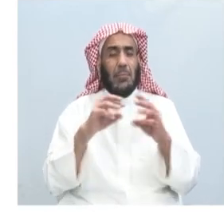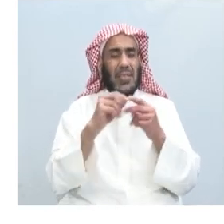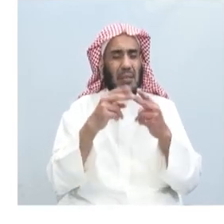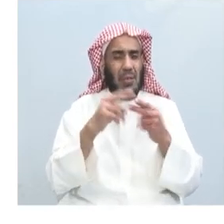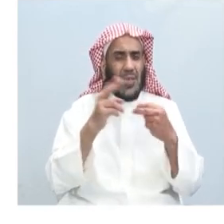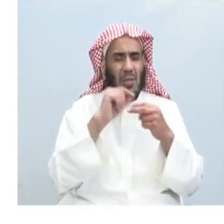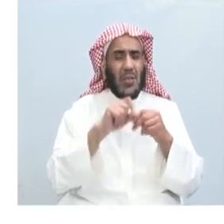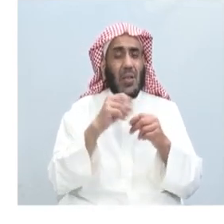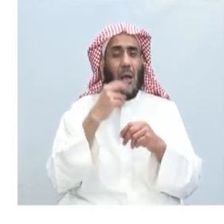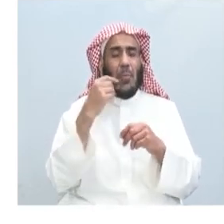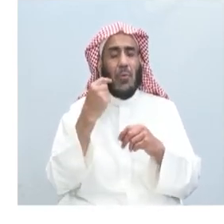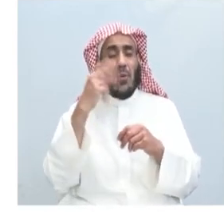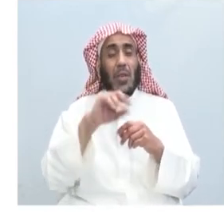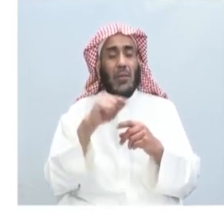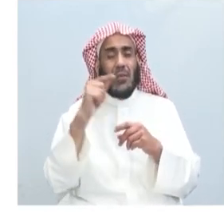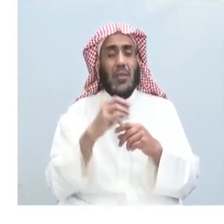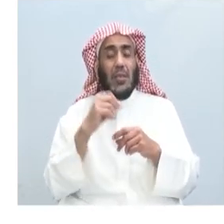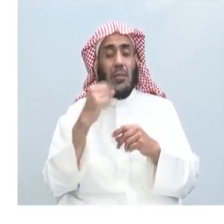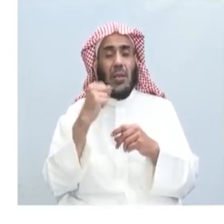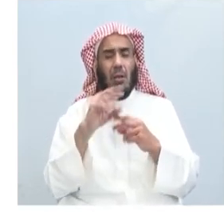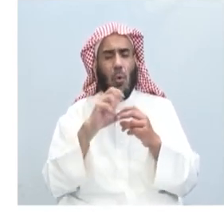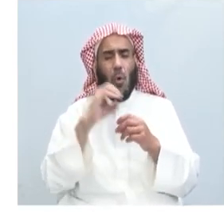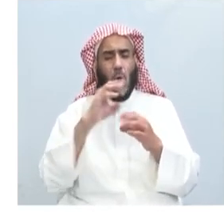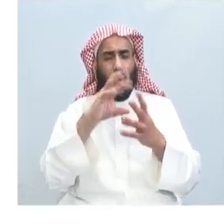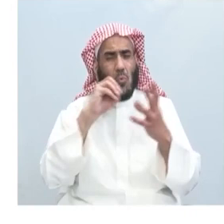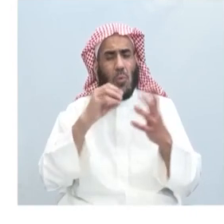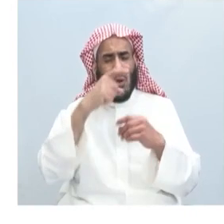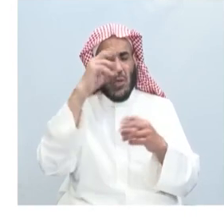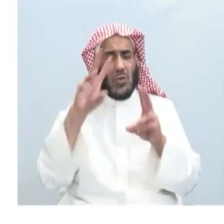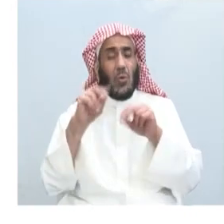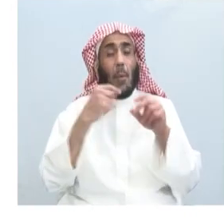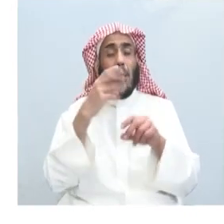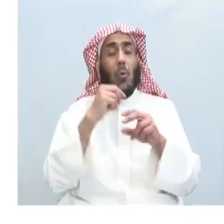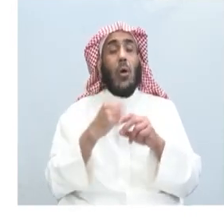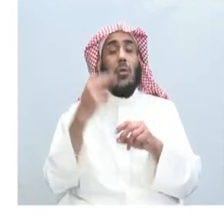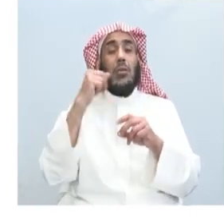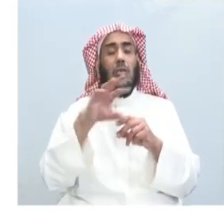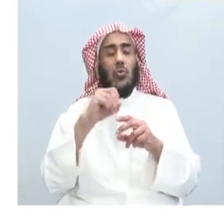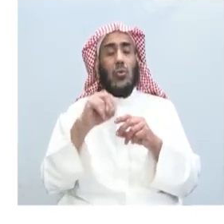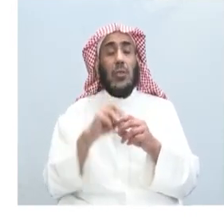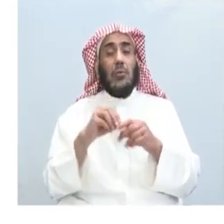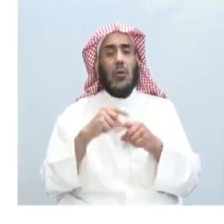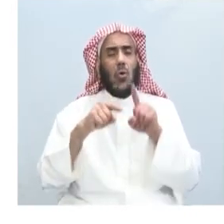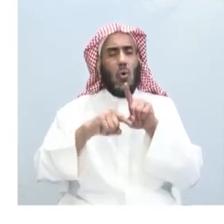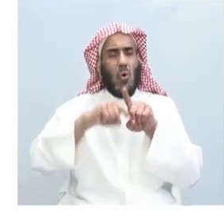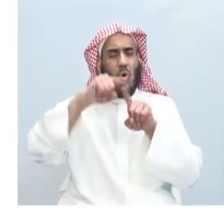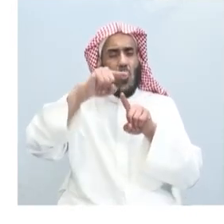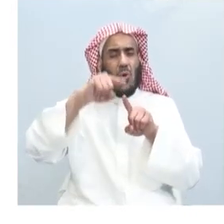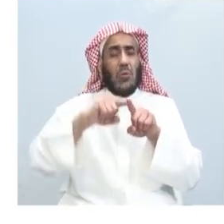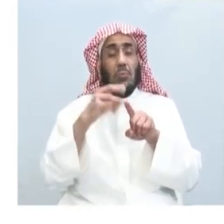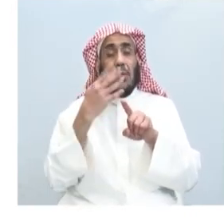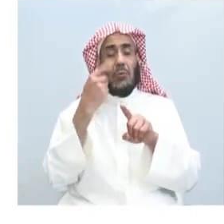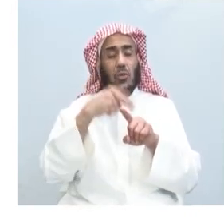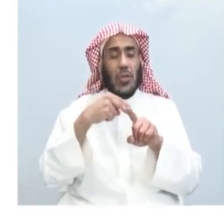كتلتها 38.8 غرام كميه من الحراره تساوي 131 جول عندما ترتفع درجه حرارتها من